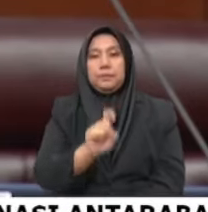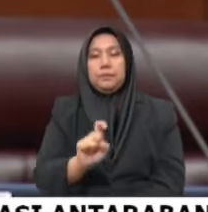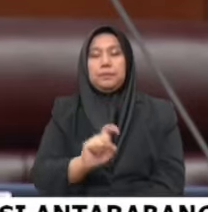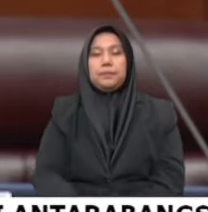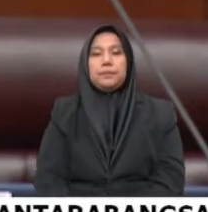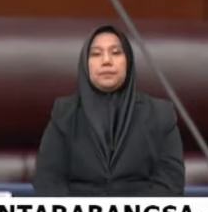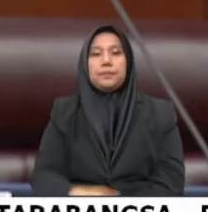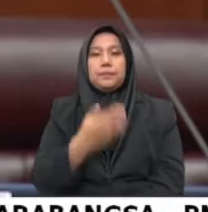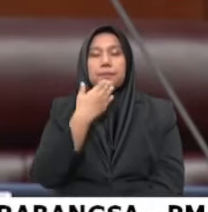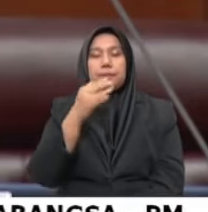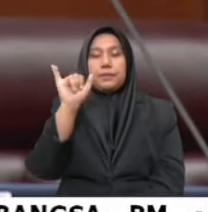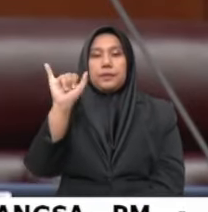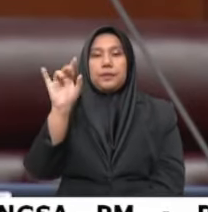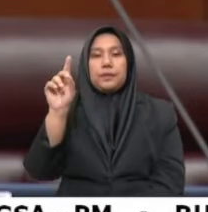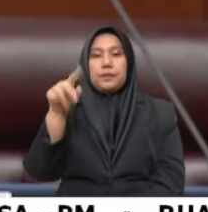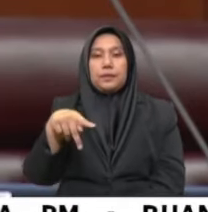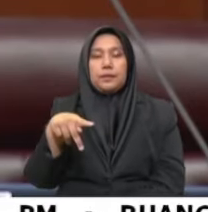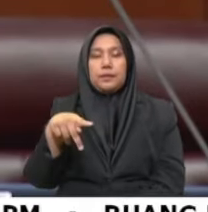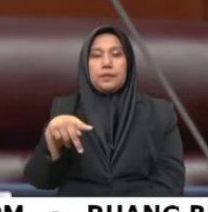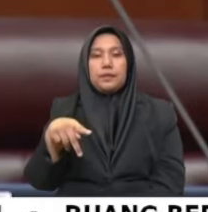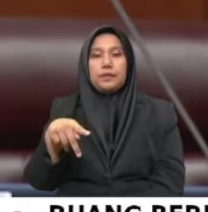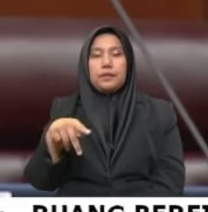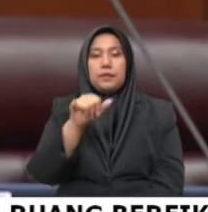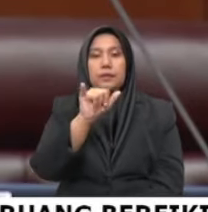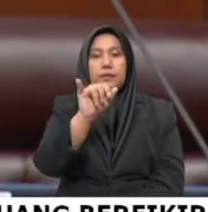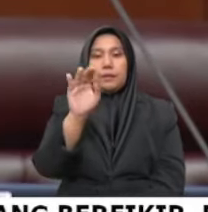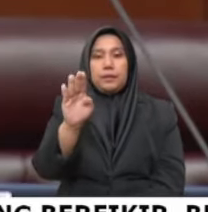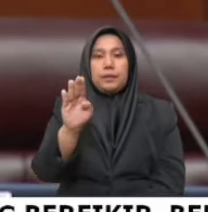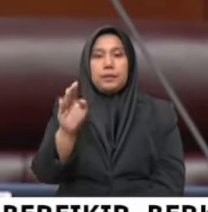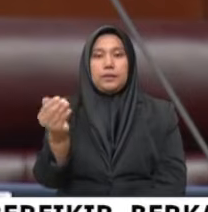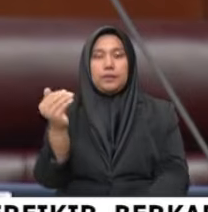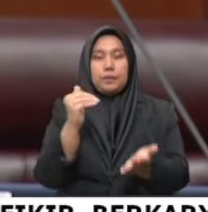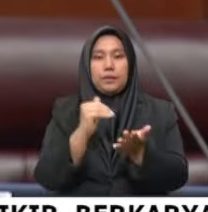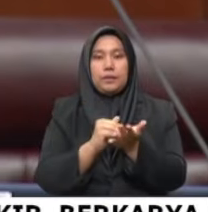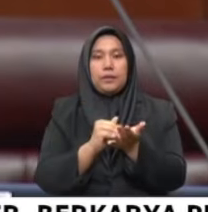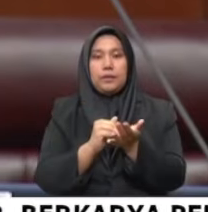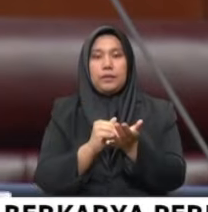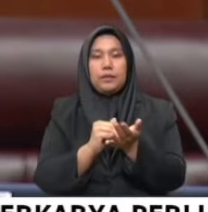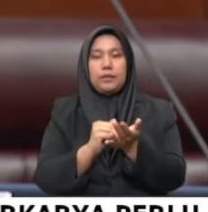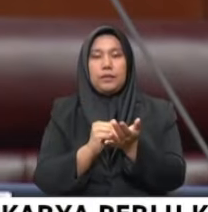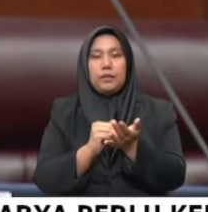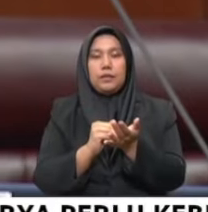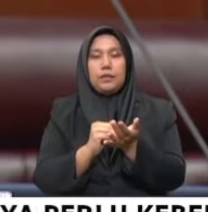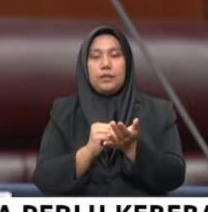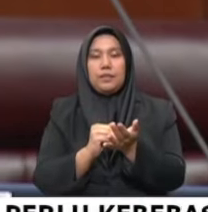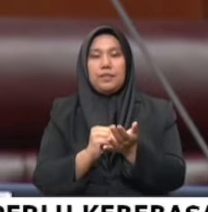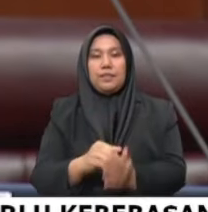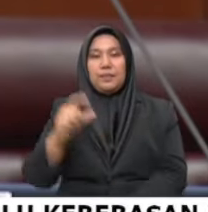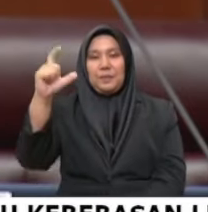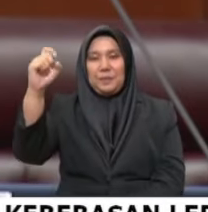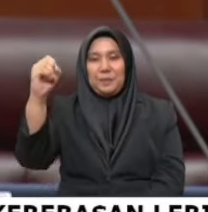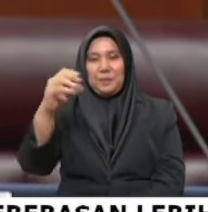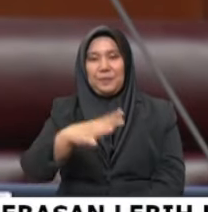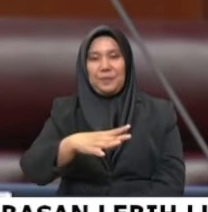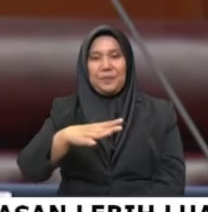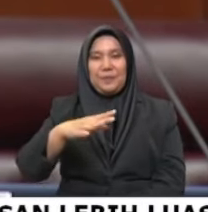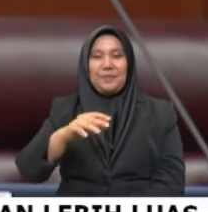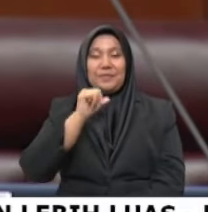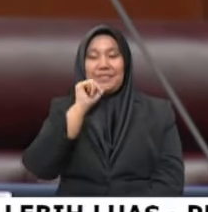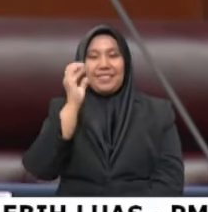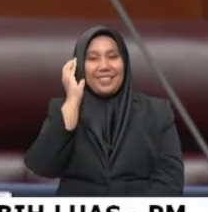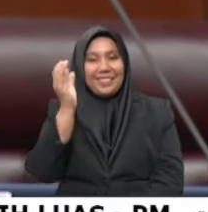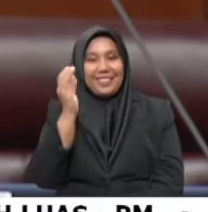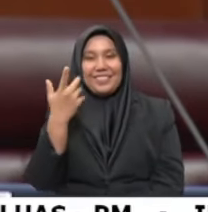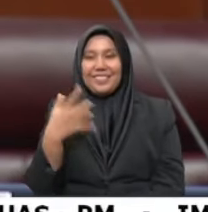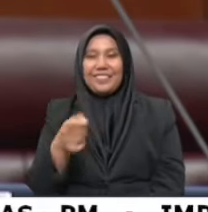Terima kasih Datuk Seri Pertua. Yang Berhormat, saya ulanglah sebab bulan Ramadan mungkin tak apa-apa dengar tadi kan. Saya dah